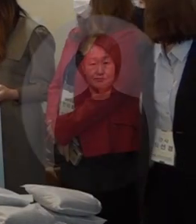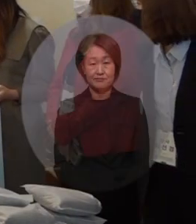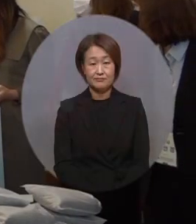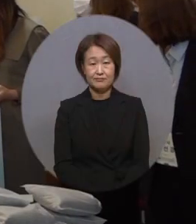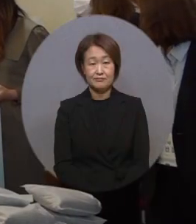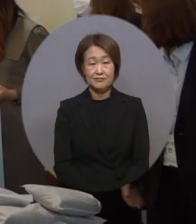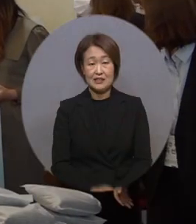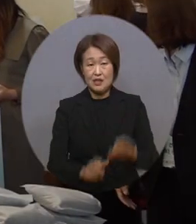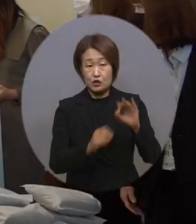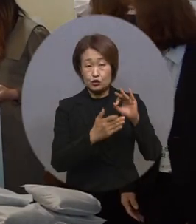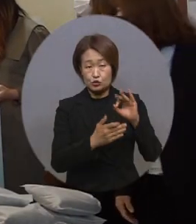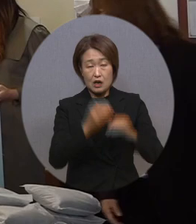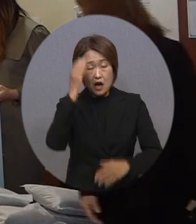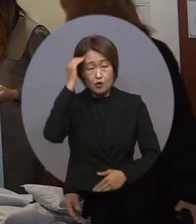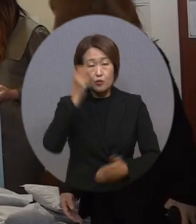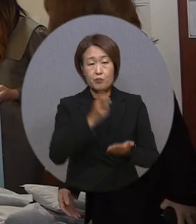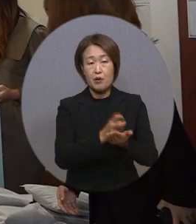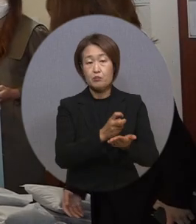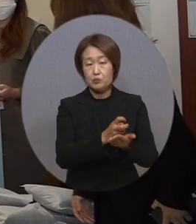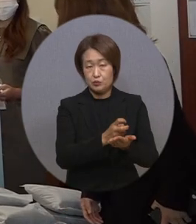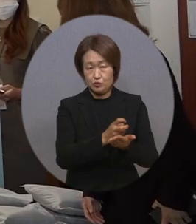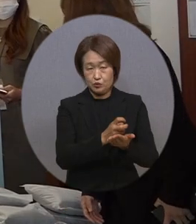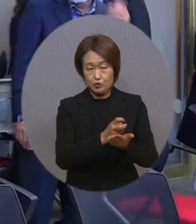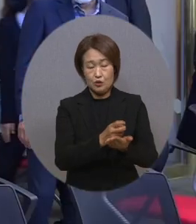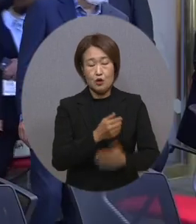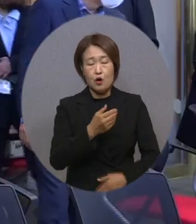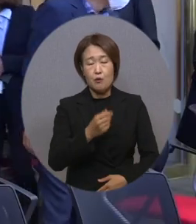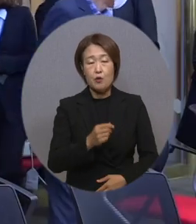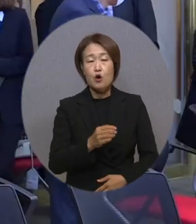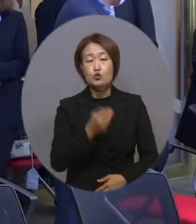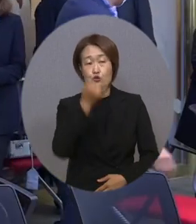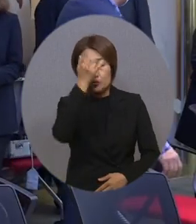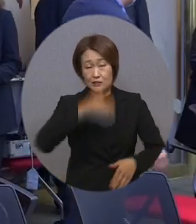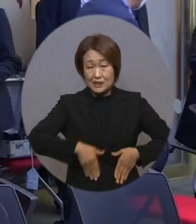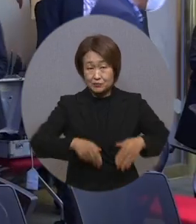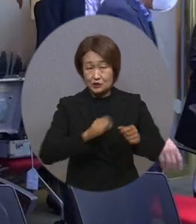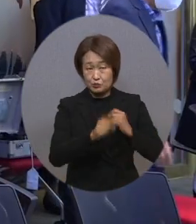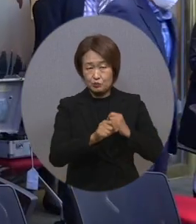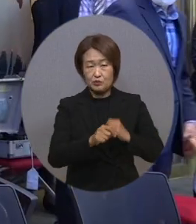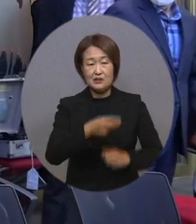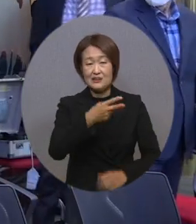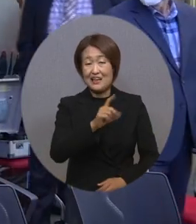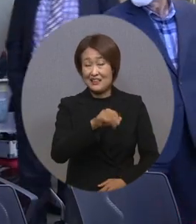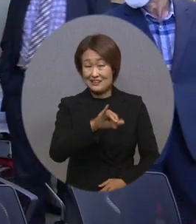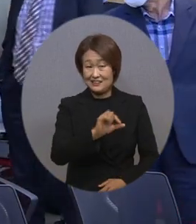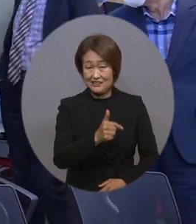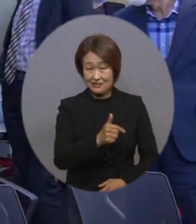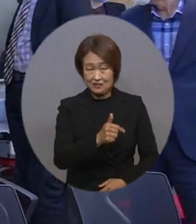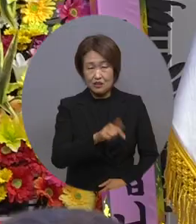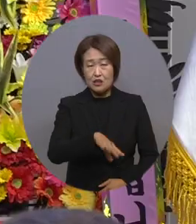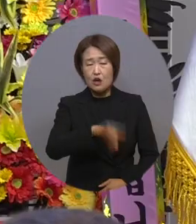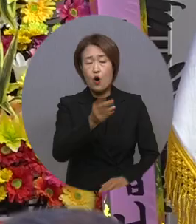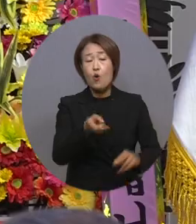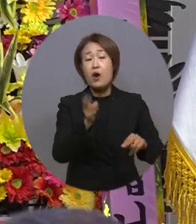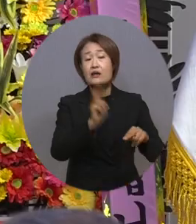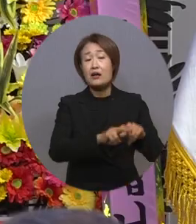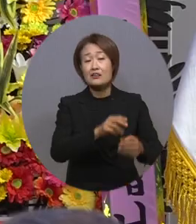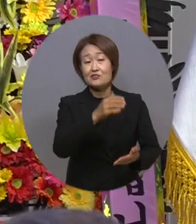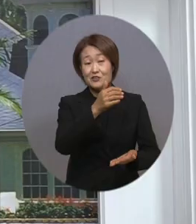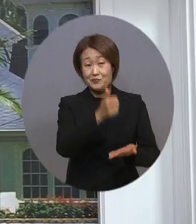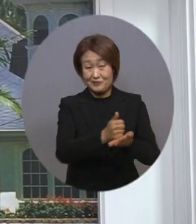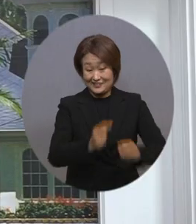지난 19일 한국법무보호복지공단 충남지부는 당진 사회성향상위원회 초대회장 취임식이